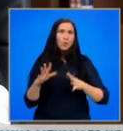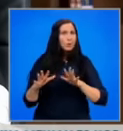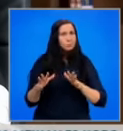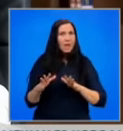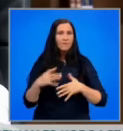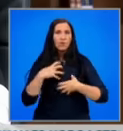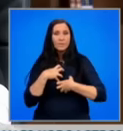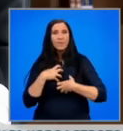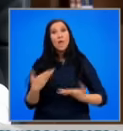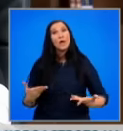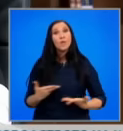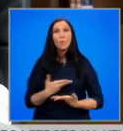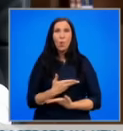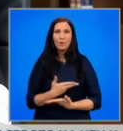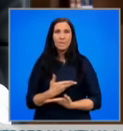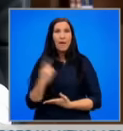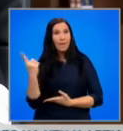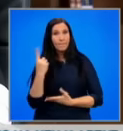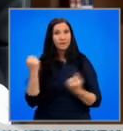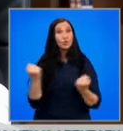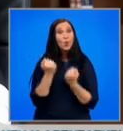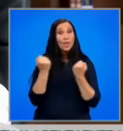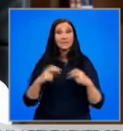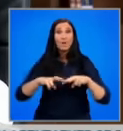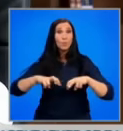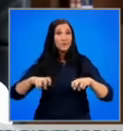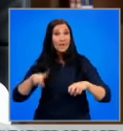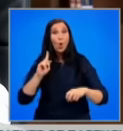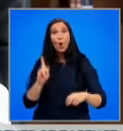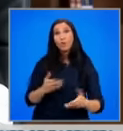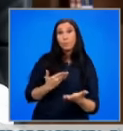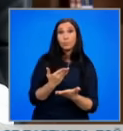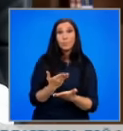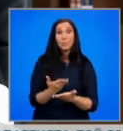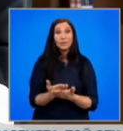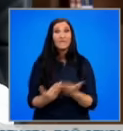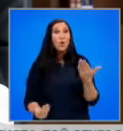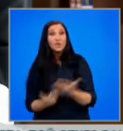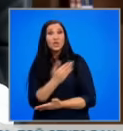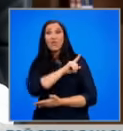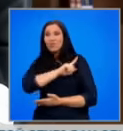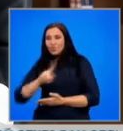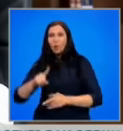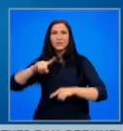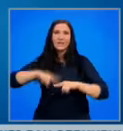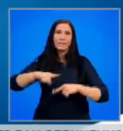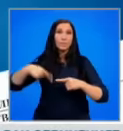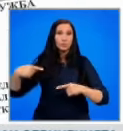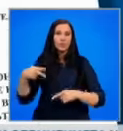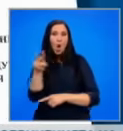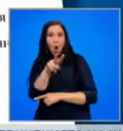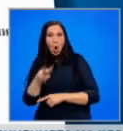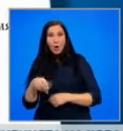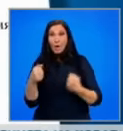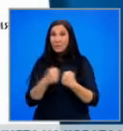напрежение. Необходимо е с първото действие по разследването, което е и поставило началото на досъдебното производство, именно оглед на